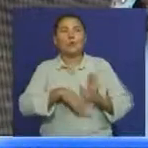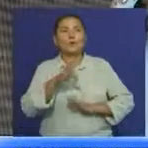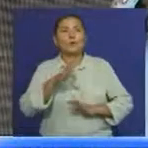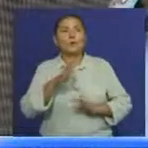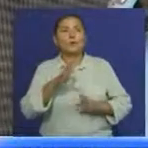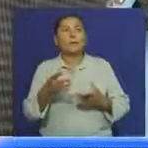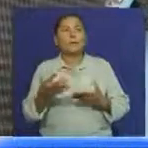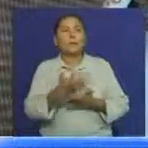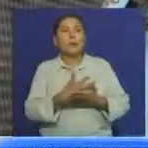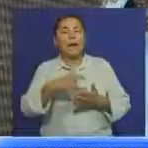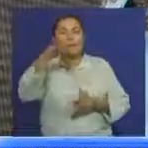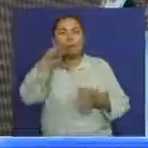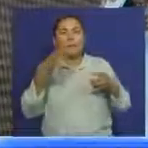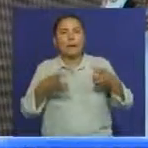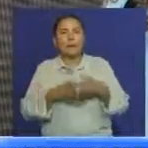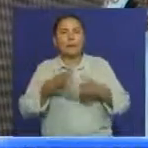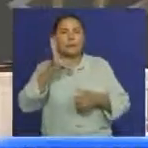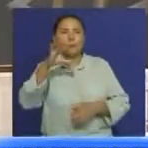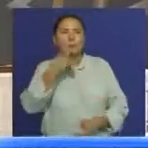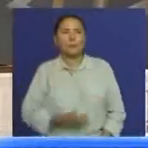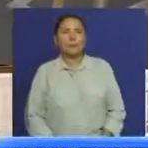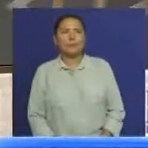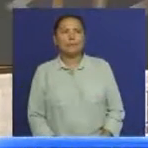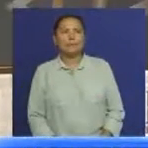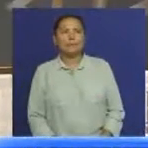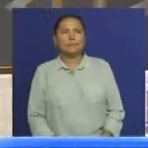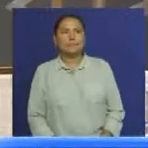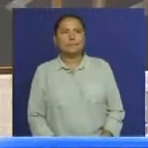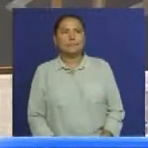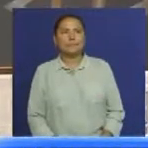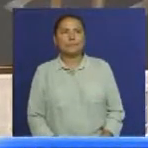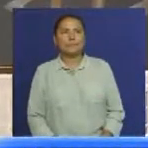ұпай жинап Қазақстан құрамасына іріктелді. Айгерім Ашықбаева, Саламат Қайыпов, Каспий ақпарат.